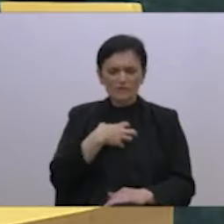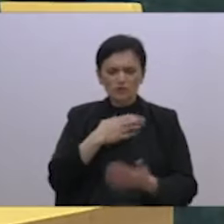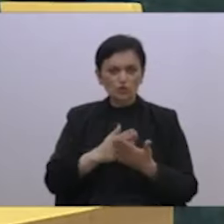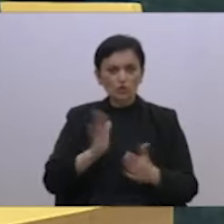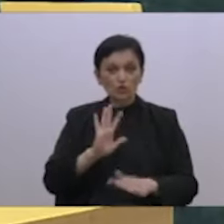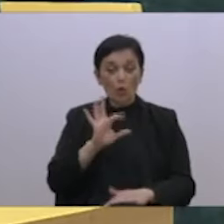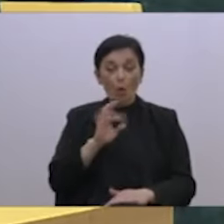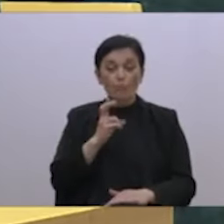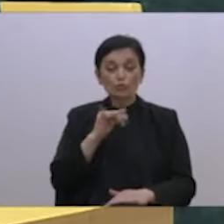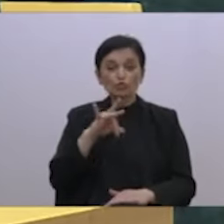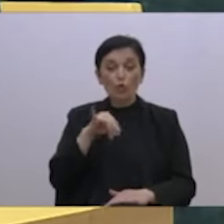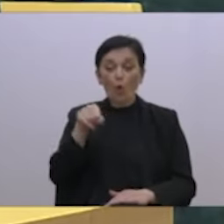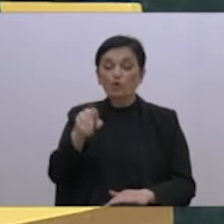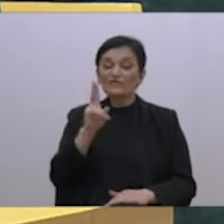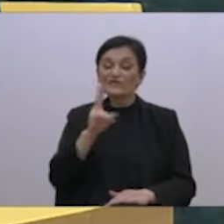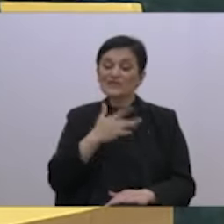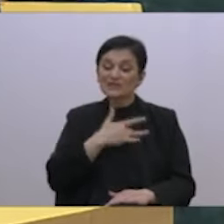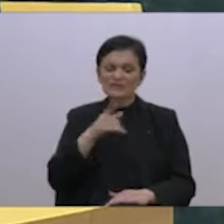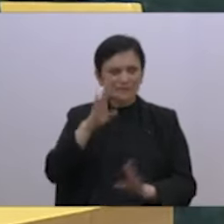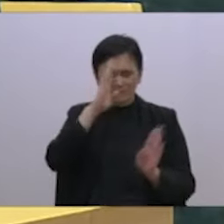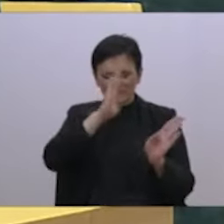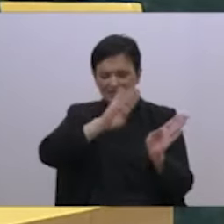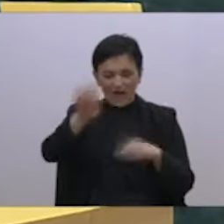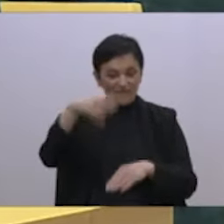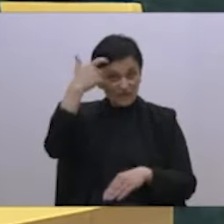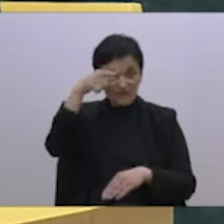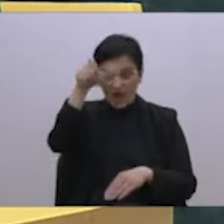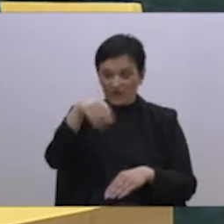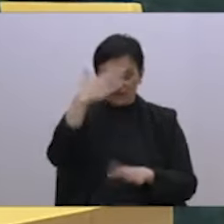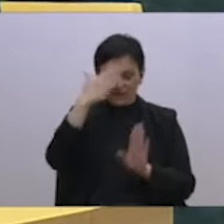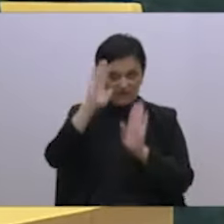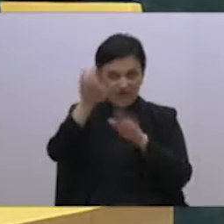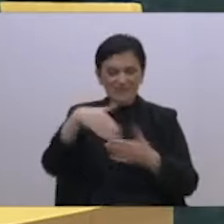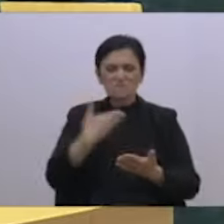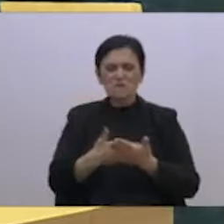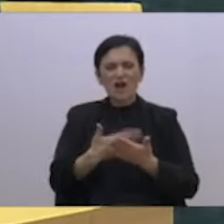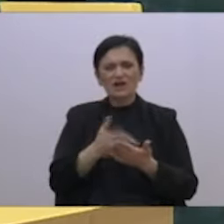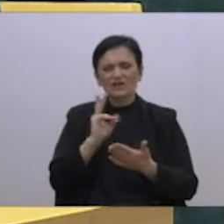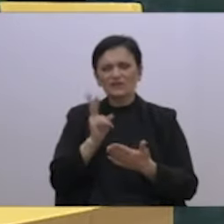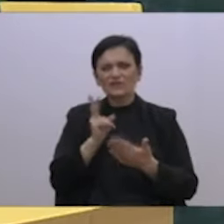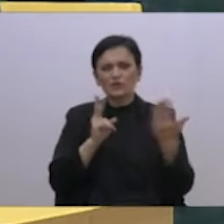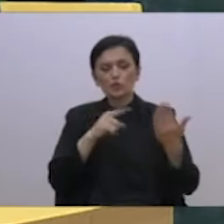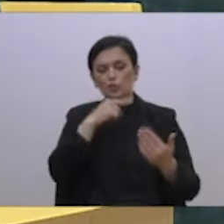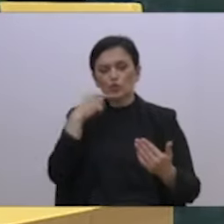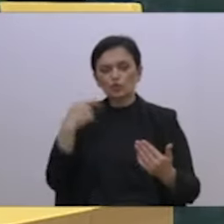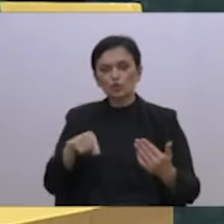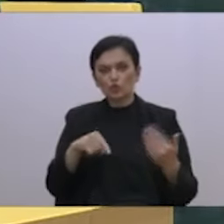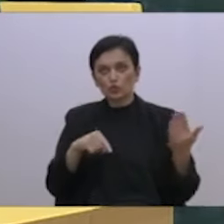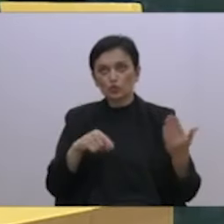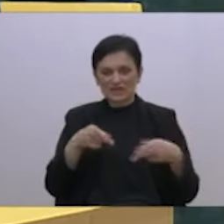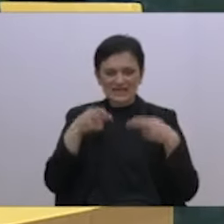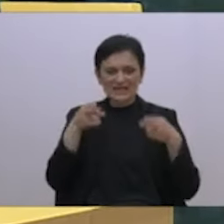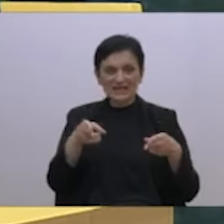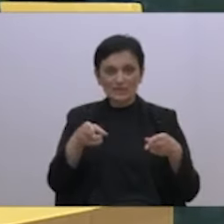აქვს ოფშორში ვის ვიგულისხმებ დავანებოთ ბიზნა ივანიშვილს თავი. დაუშვათ ვიღაცა ასე ვთქვათ რუსეთიდან